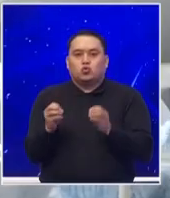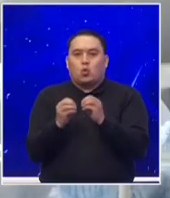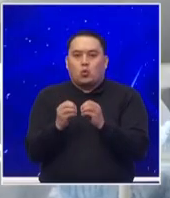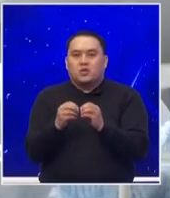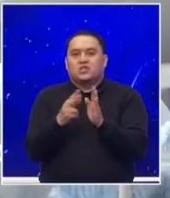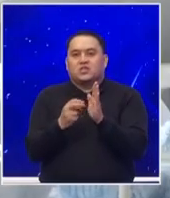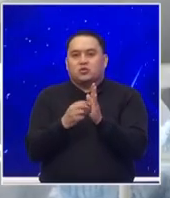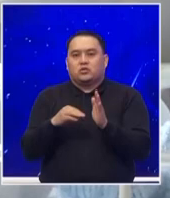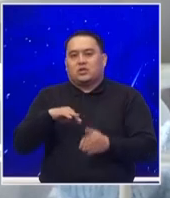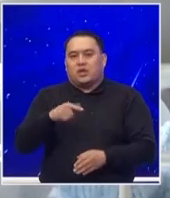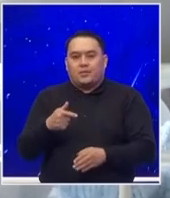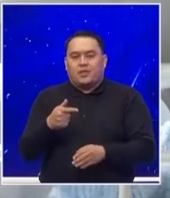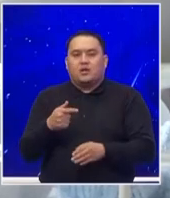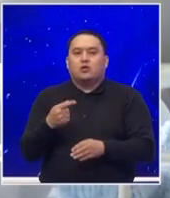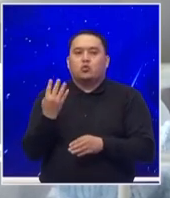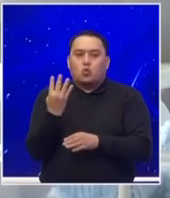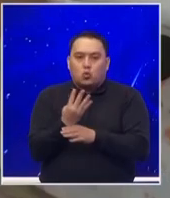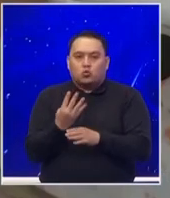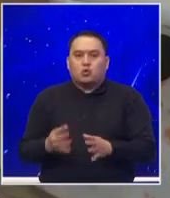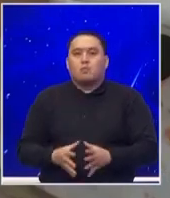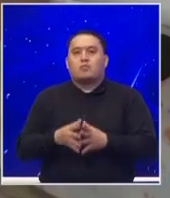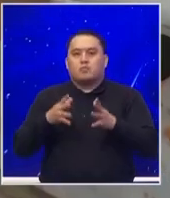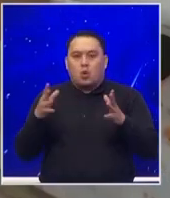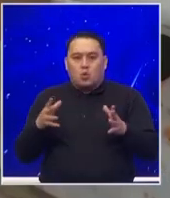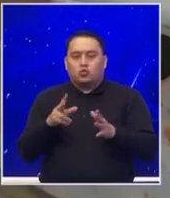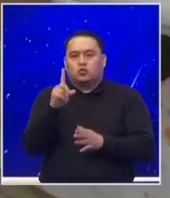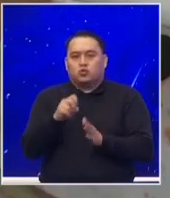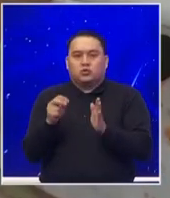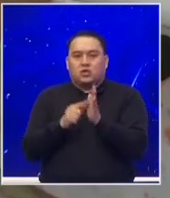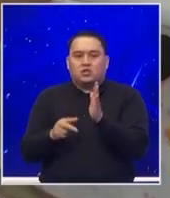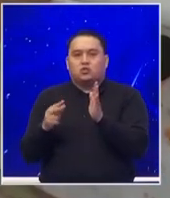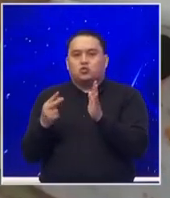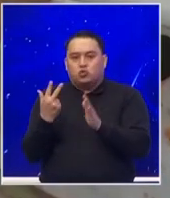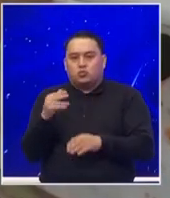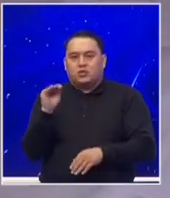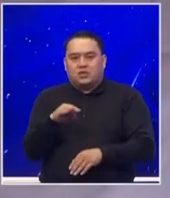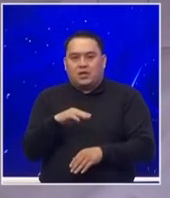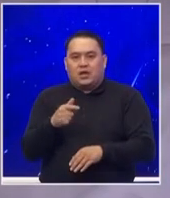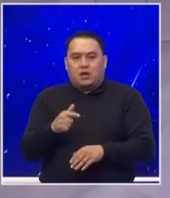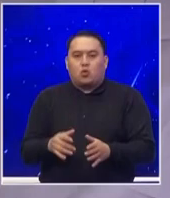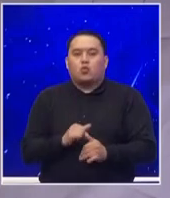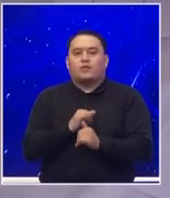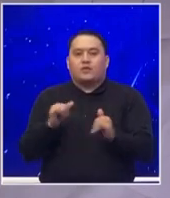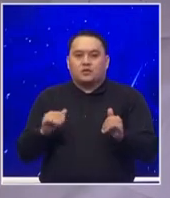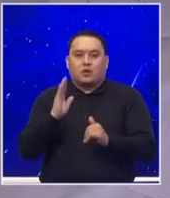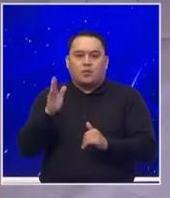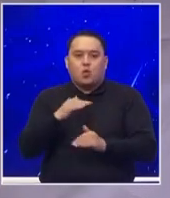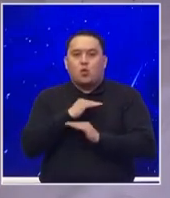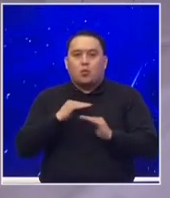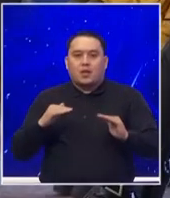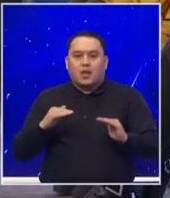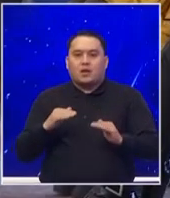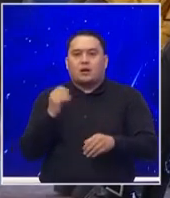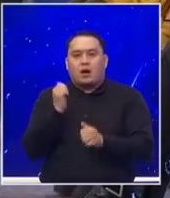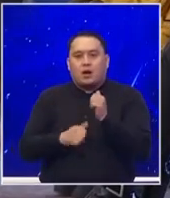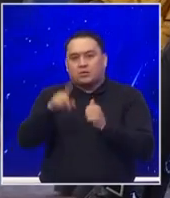800 теңгеге дейін. Төртінші және одан көп балалар үшін 183 700 теңгеге дейін өседі. Көп балалы аналарға